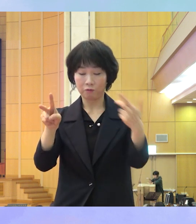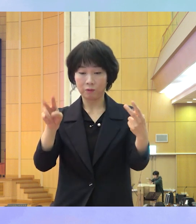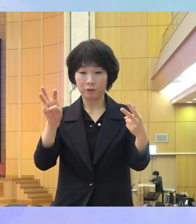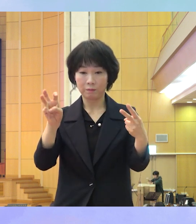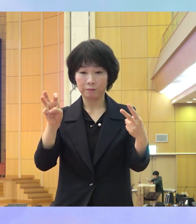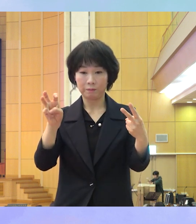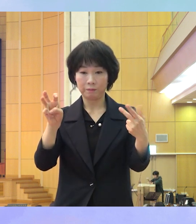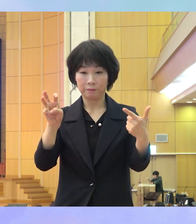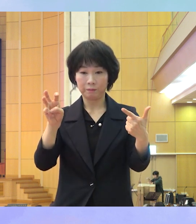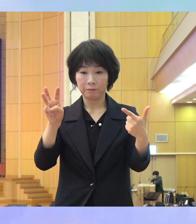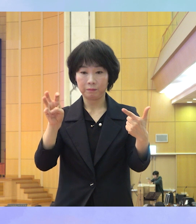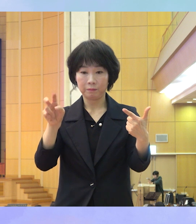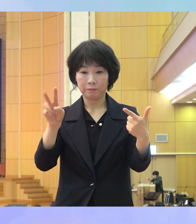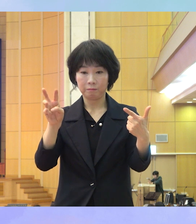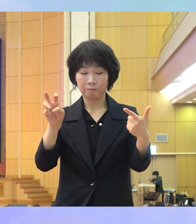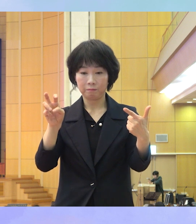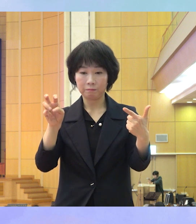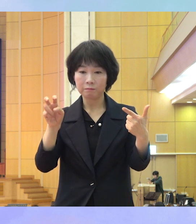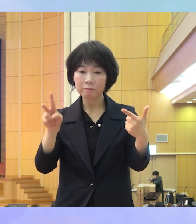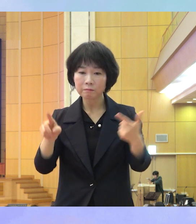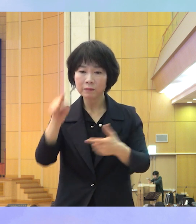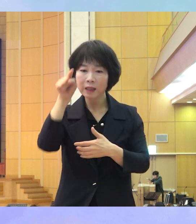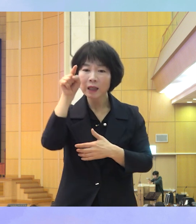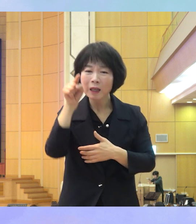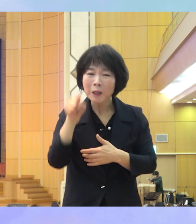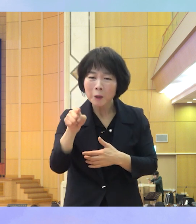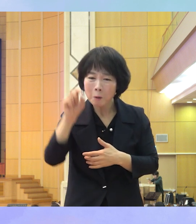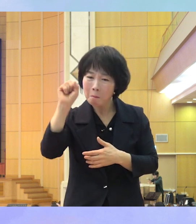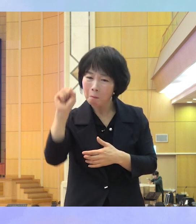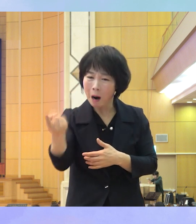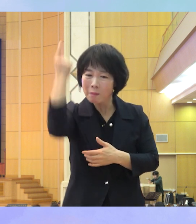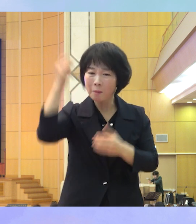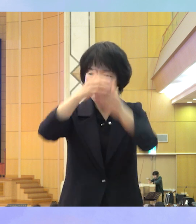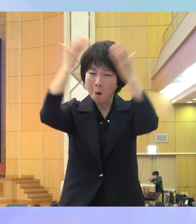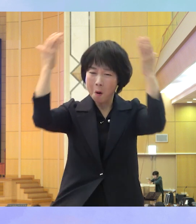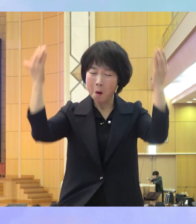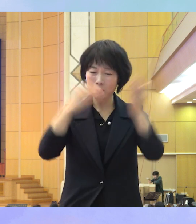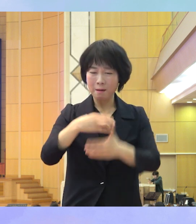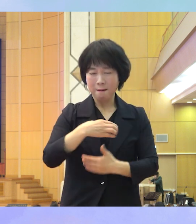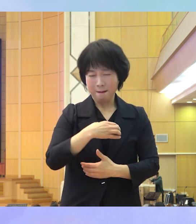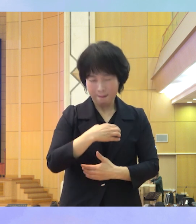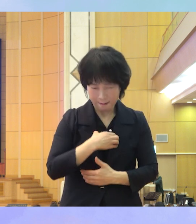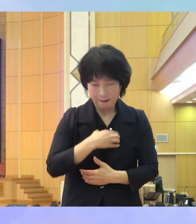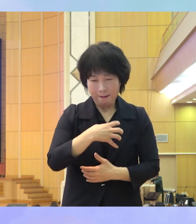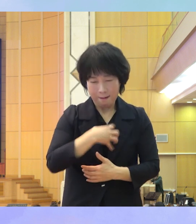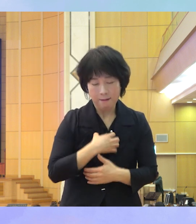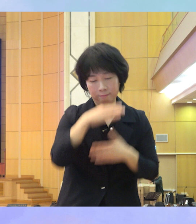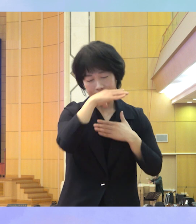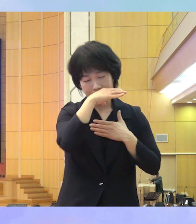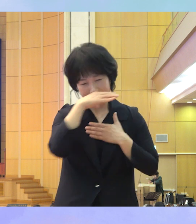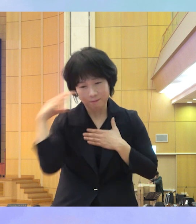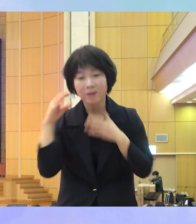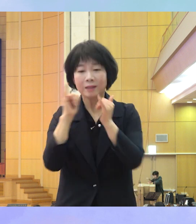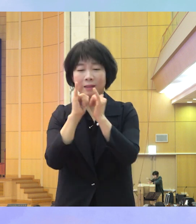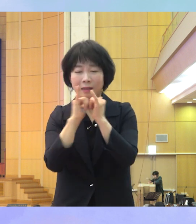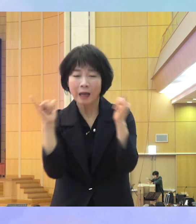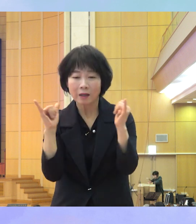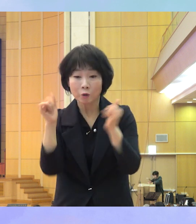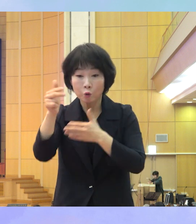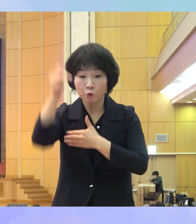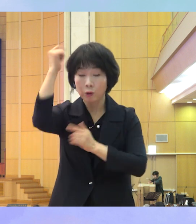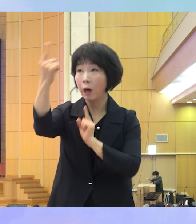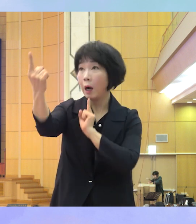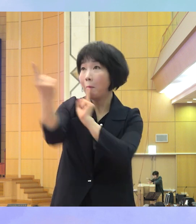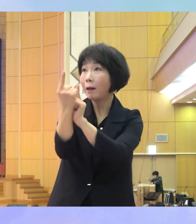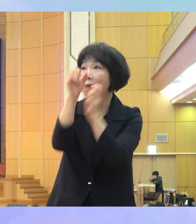시편 30편 6절에 보니까, 이로 말미암아 모든 경건한 자는, 시편 30편